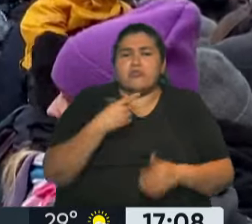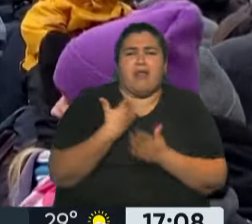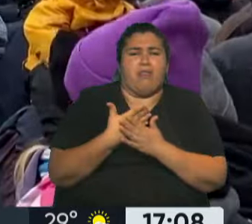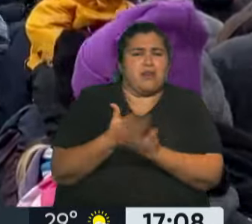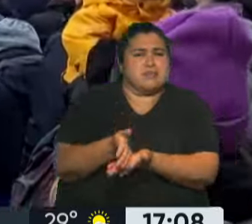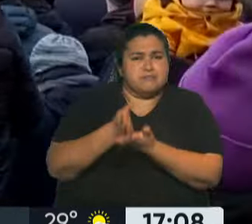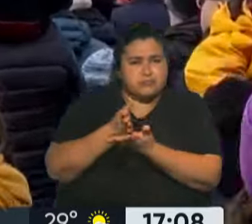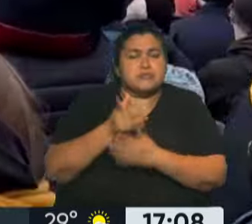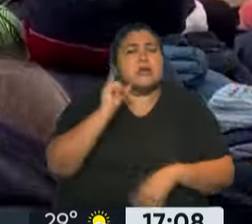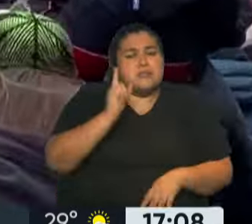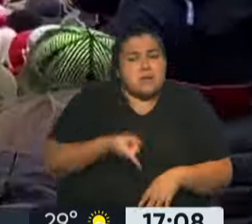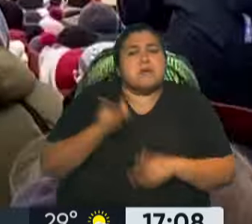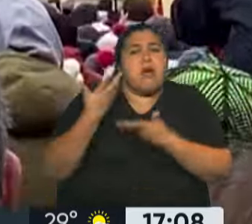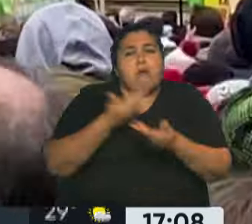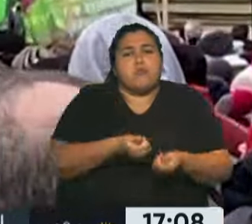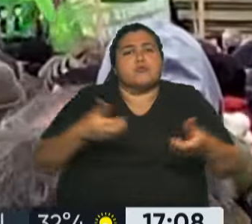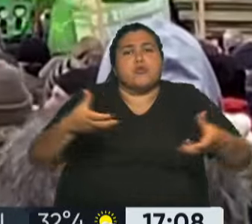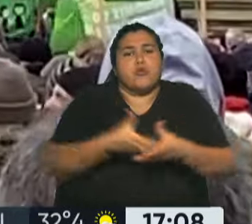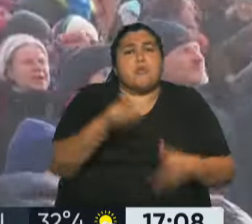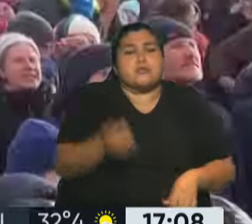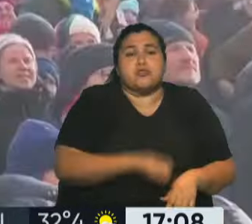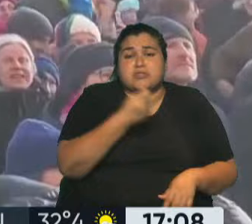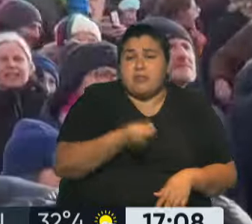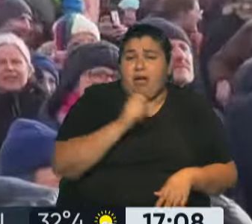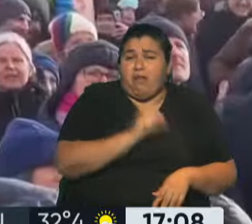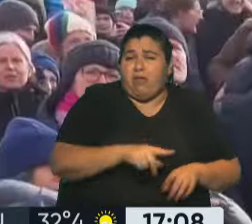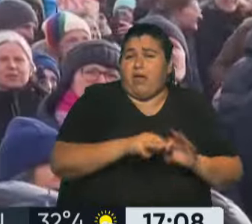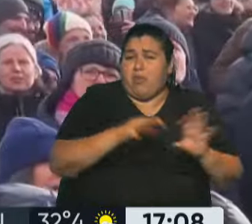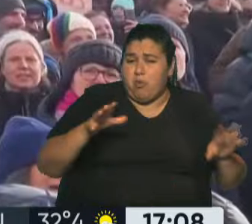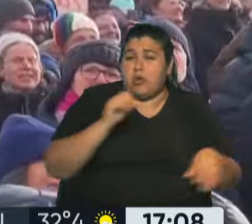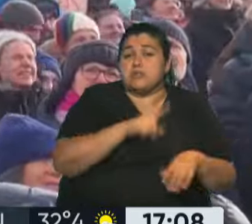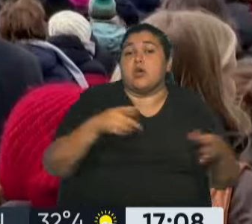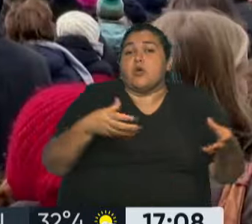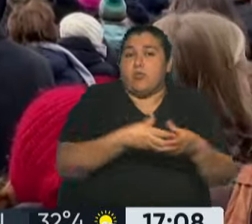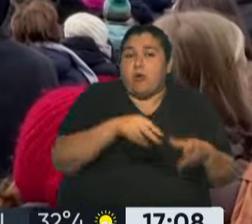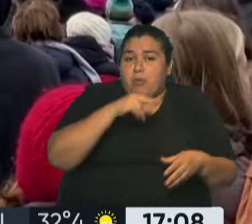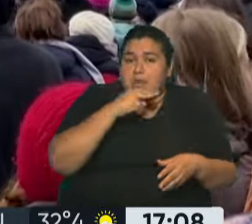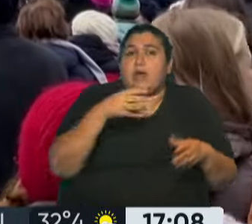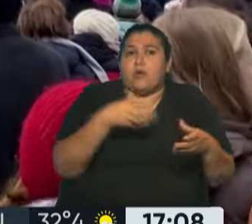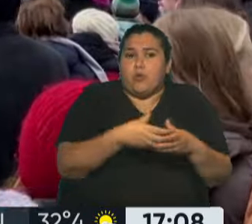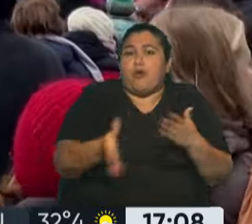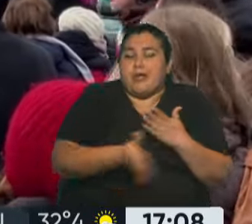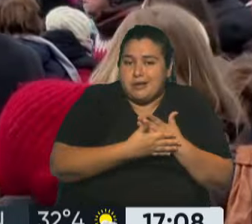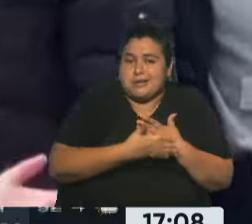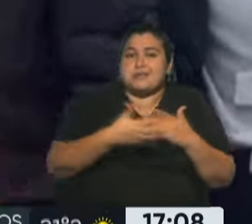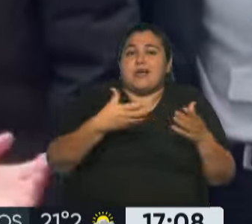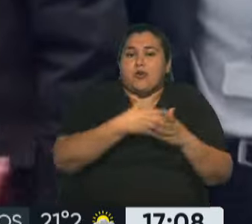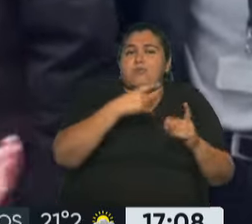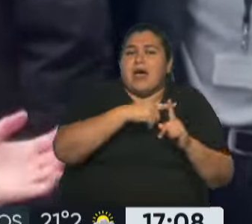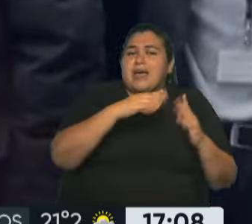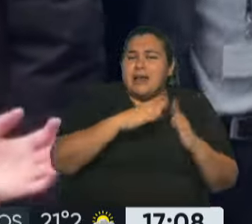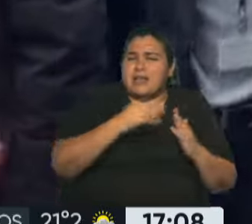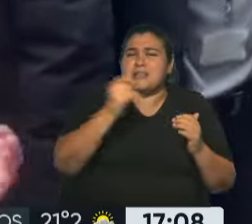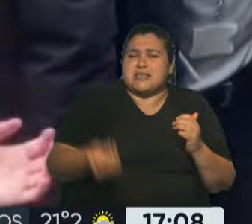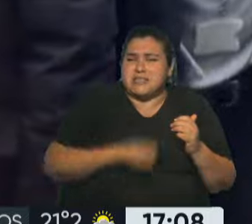también tuvieron el apoyo del Partido Socialdemócrata, además de los verdes, el partido de izquierda, iglesias y sindicatos, entre